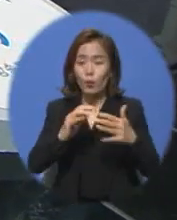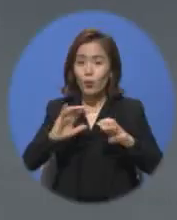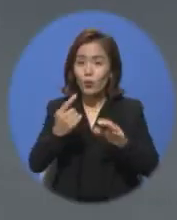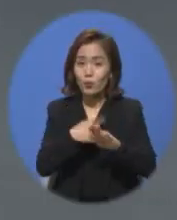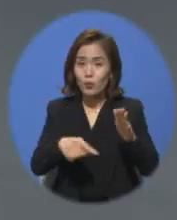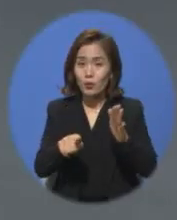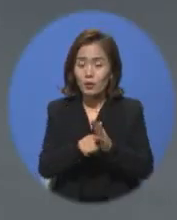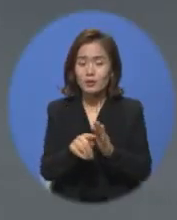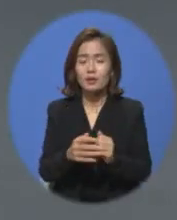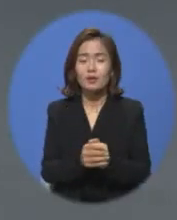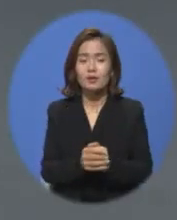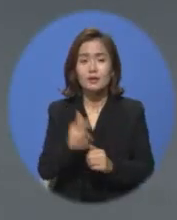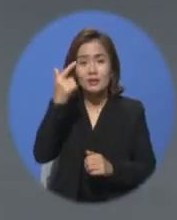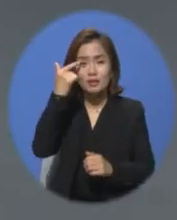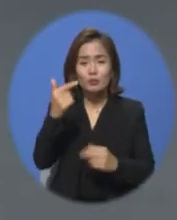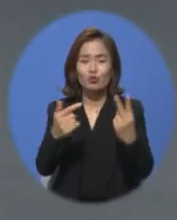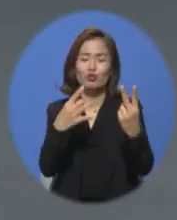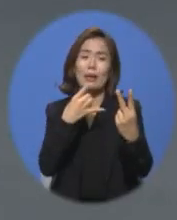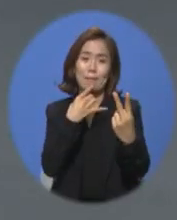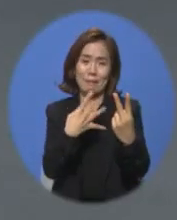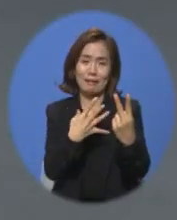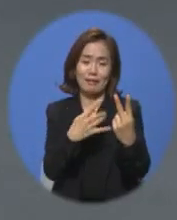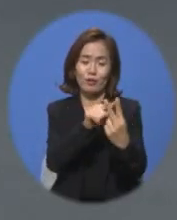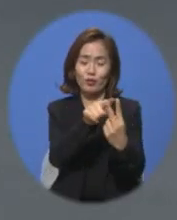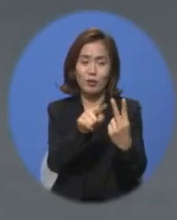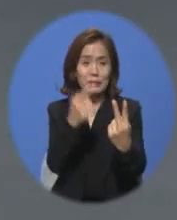하지만 원활한토론을위해최소한상대후보두명에게각각한번씩질문을해주시기바랍니다